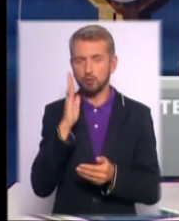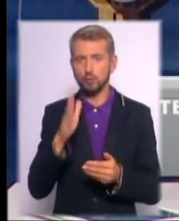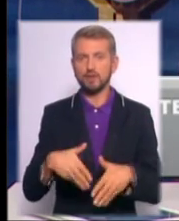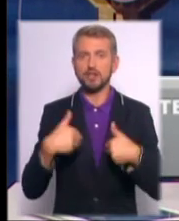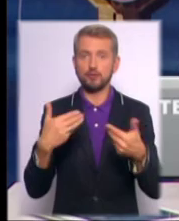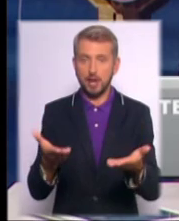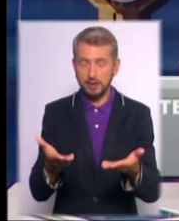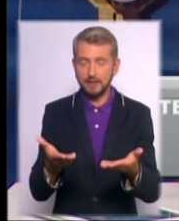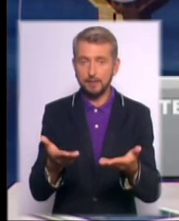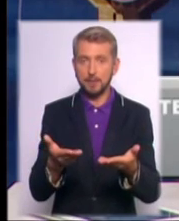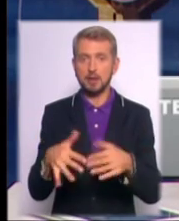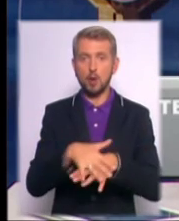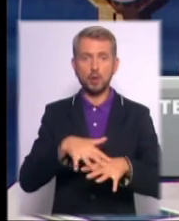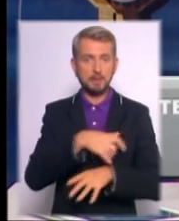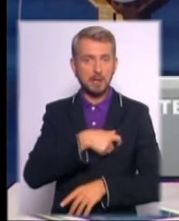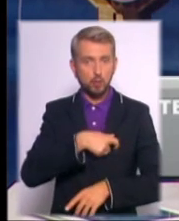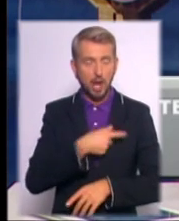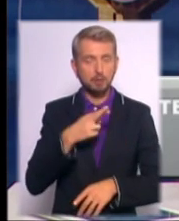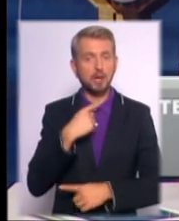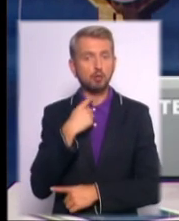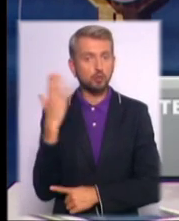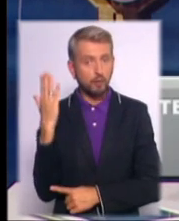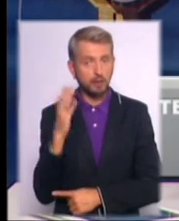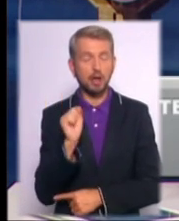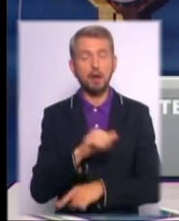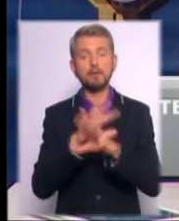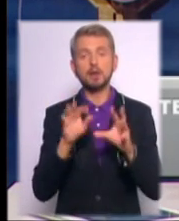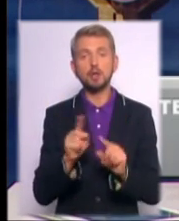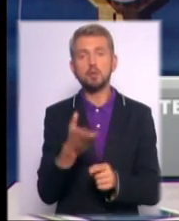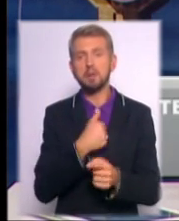виставлятися і пропонуватися народним обранцям для голосування, а взагалі, щоб